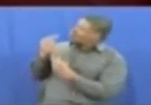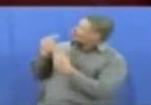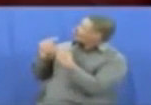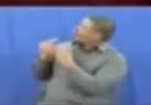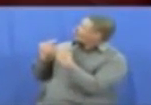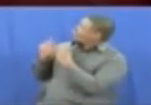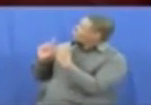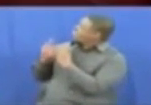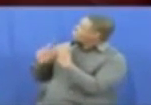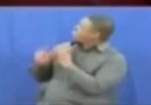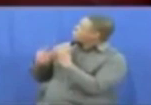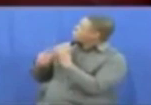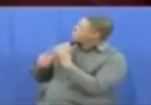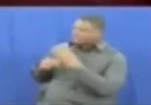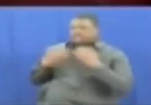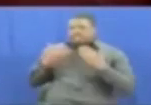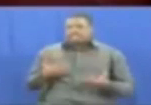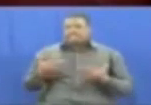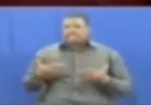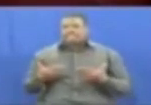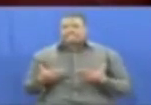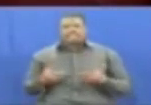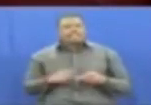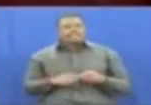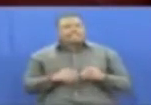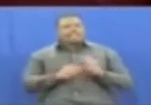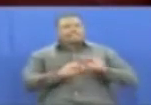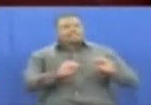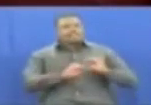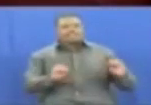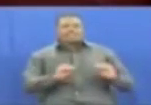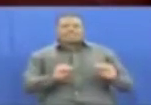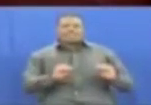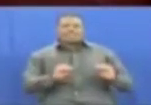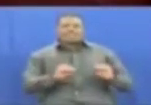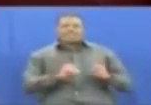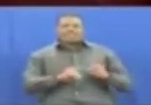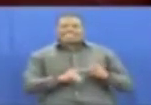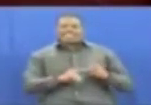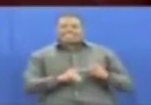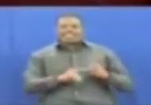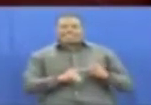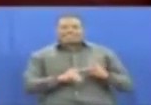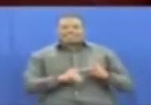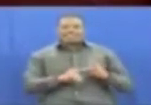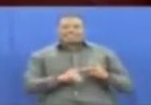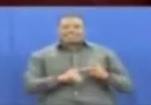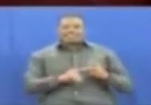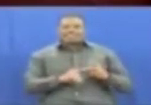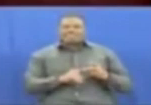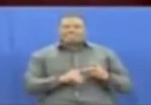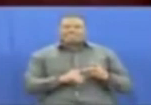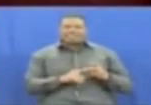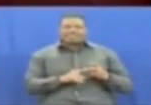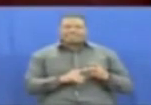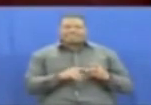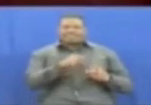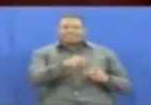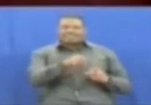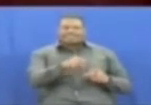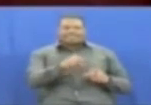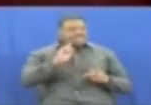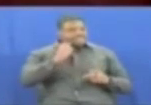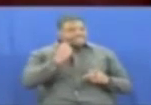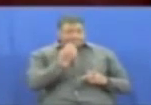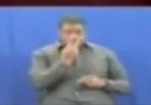Kuna nini? Kwa hiyo ushauri ni kwamba tuwaelimishe wananchi wetu, hata kama ni mahali gani, wajaribu